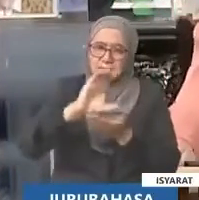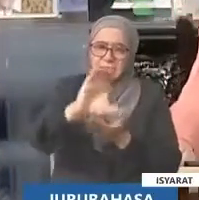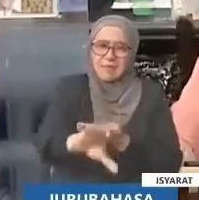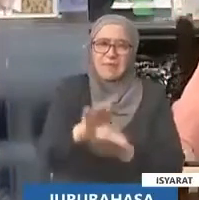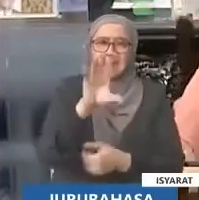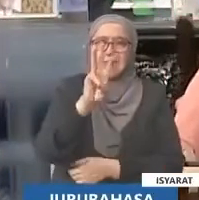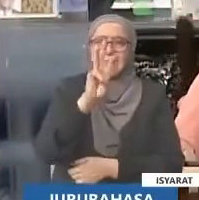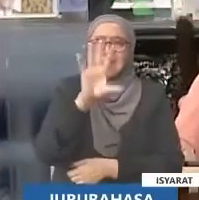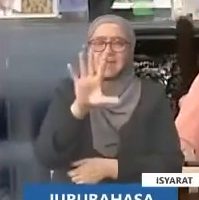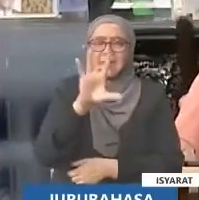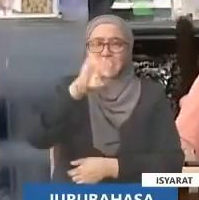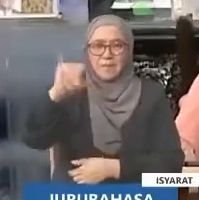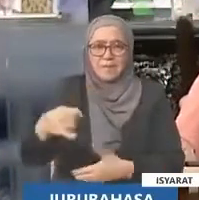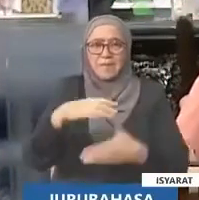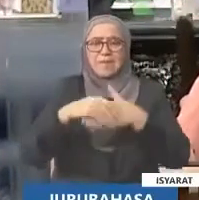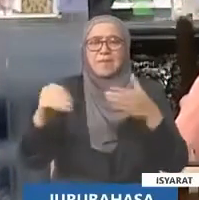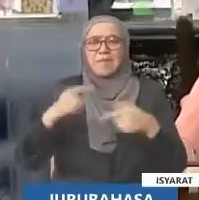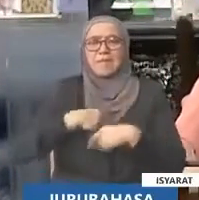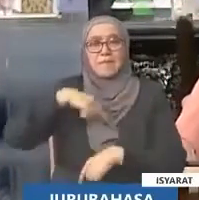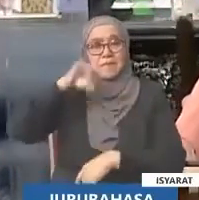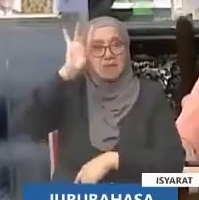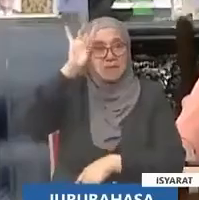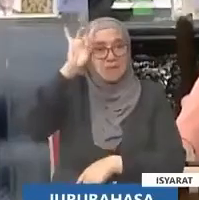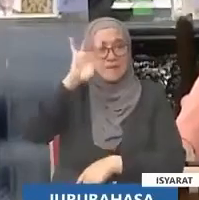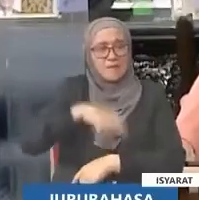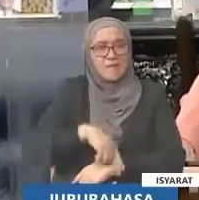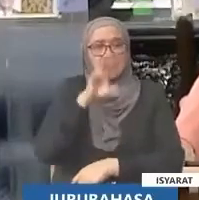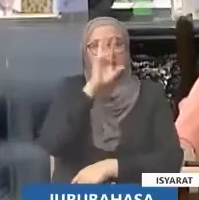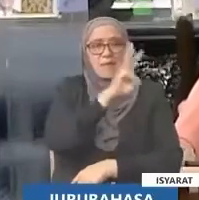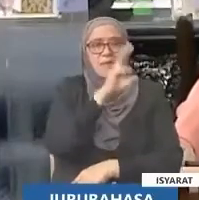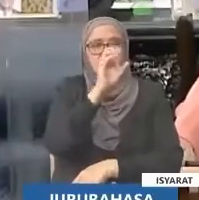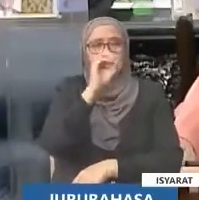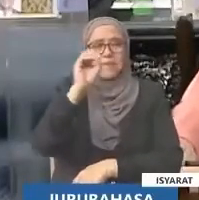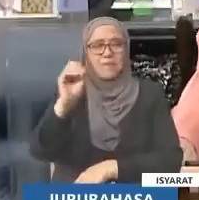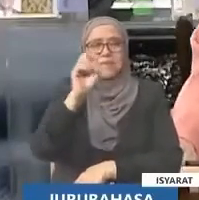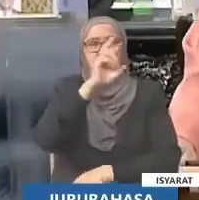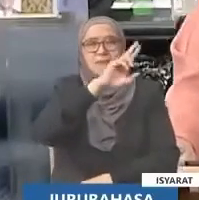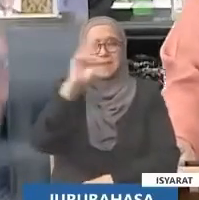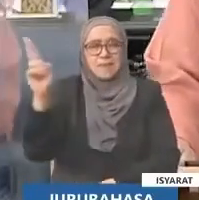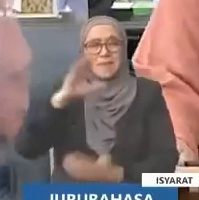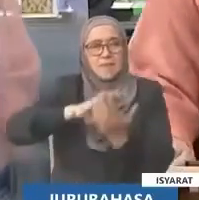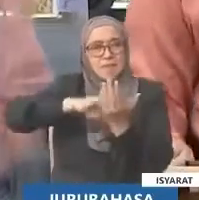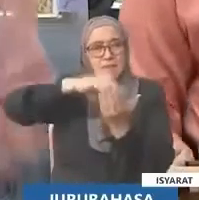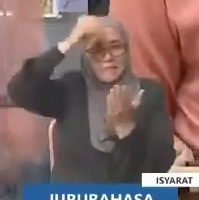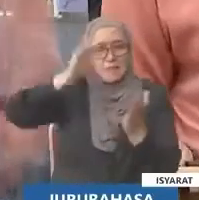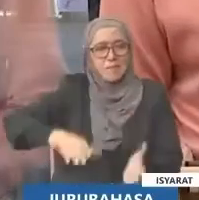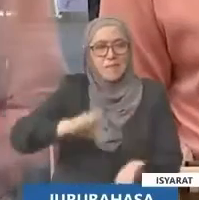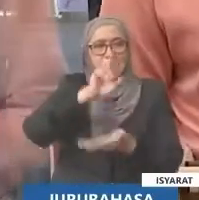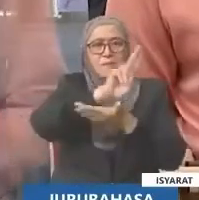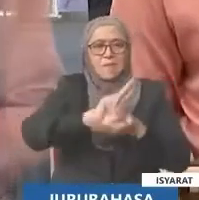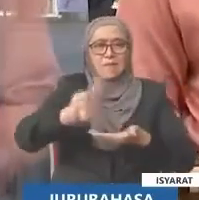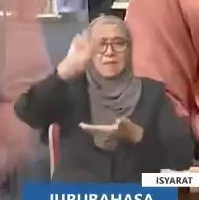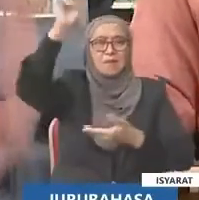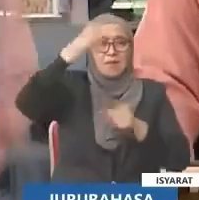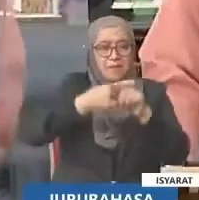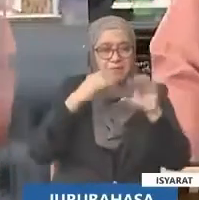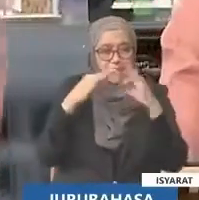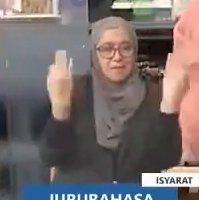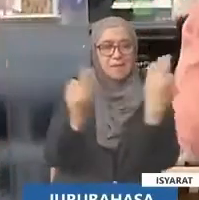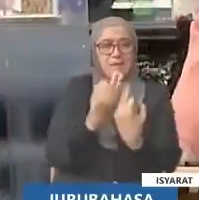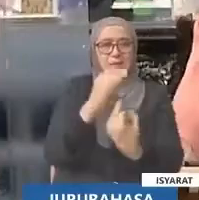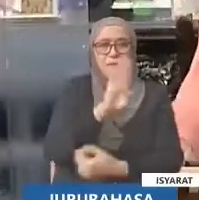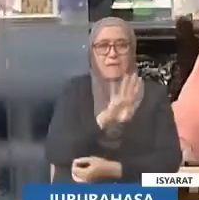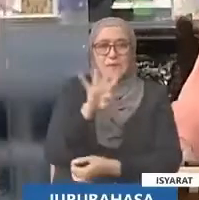juta. InsyaAllah, seramai 600 ribu siswa-siswi daripada keluarga B40 bakal